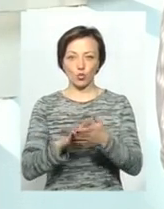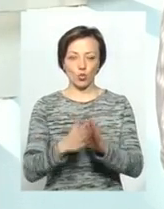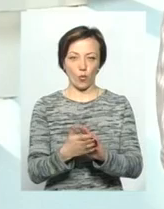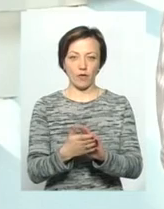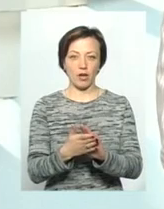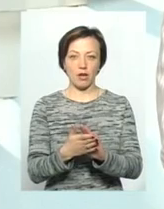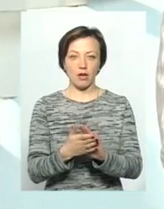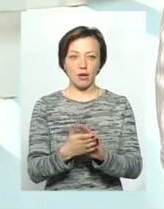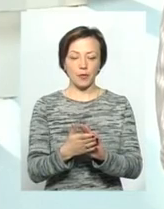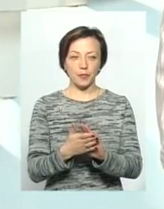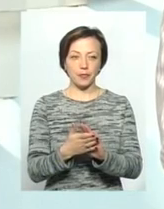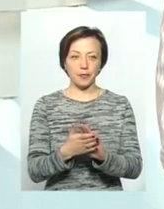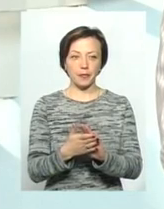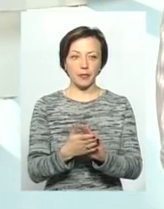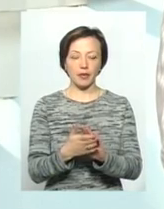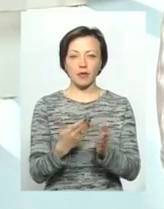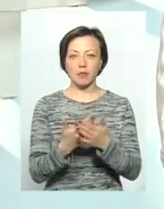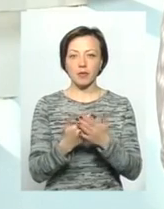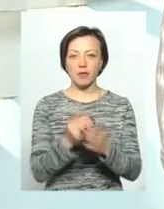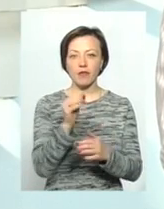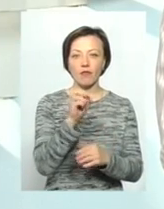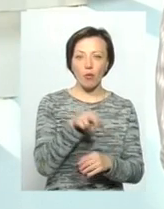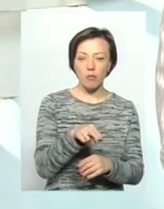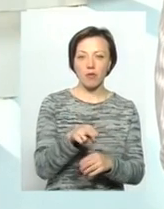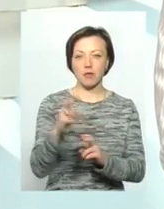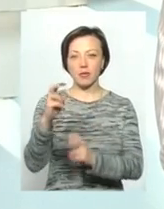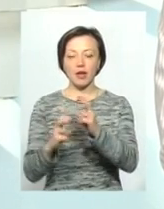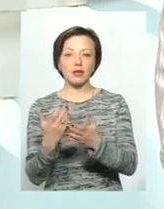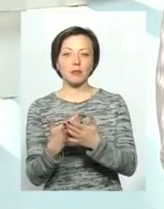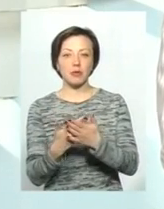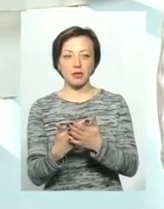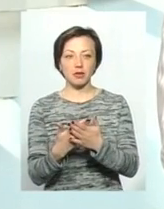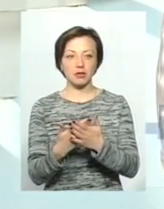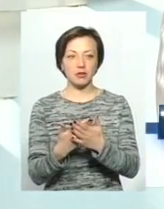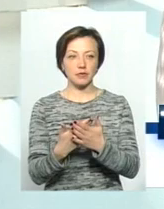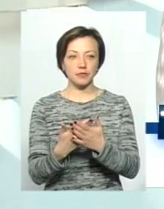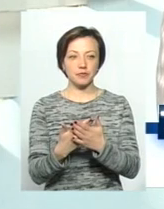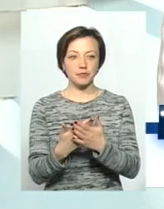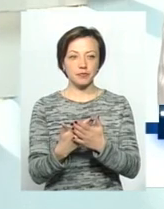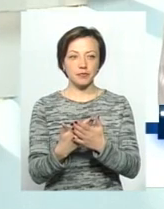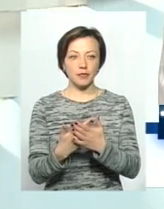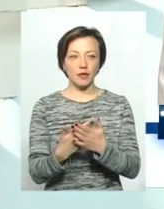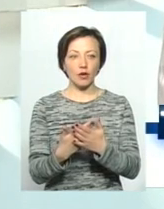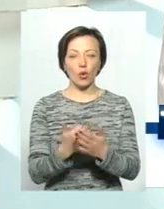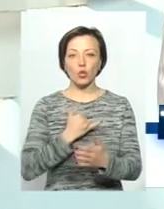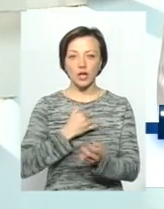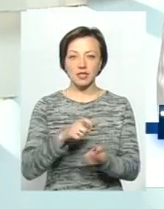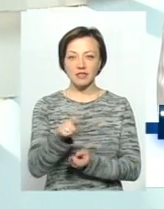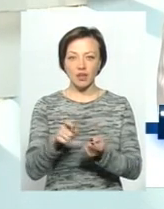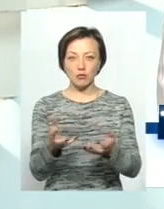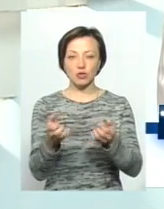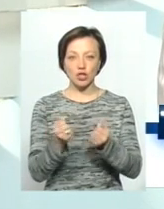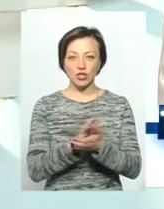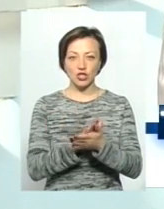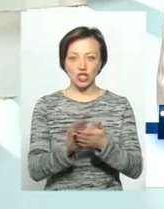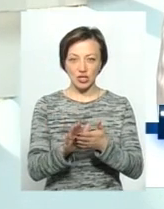Как небольшой, ну, как ФОП, так и предприятия. Ну, к примеру, вот если у нас сварщик получает, ну,